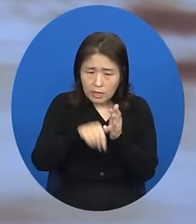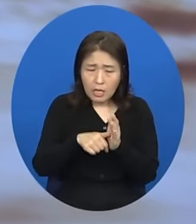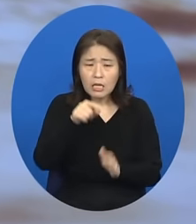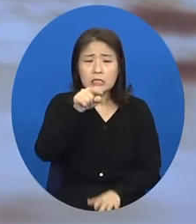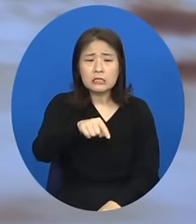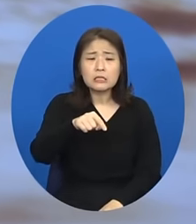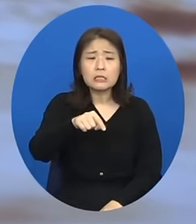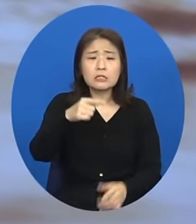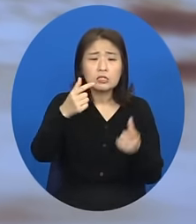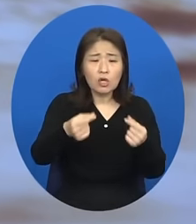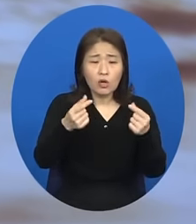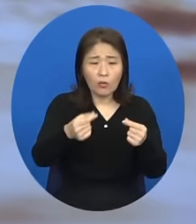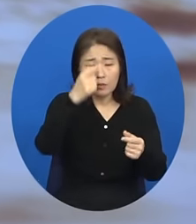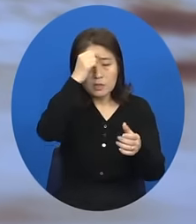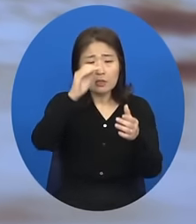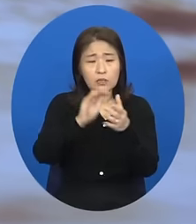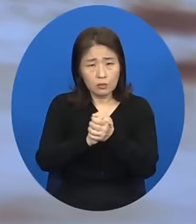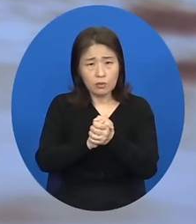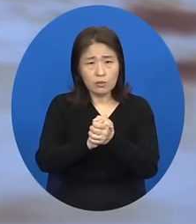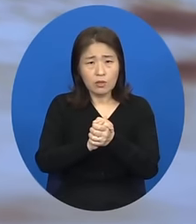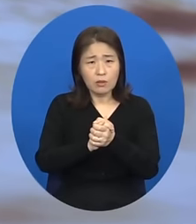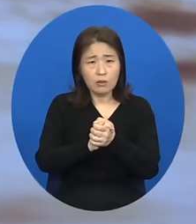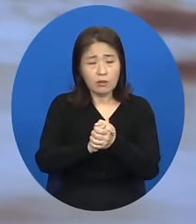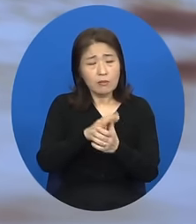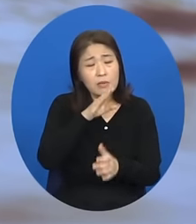거니? 라고 묻는 거예요.